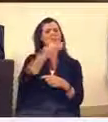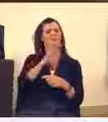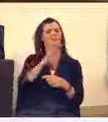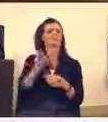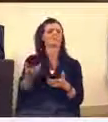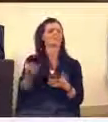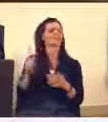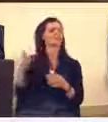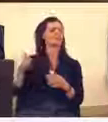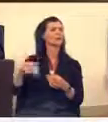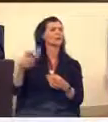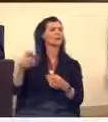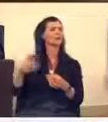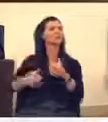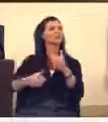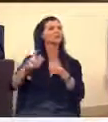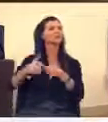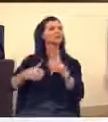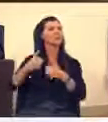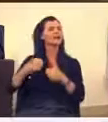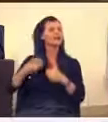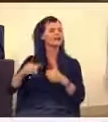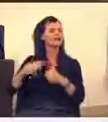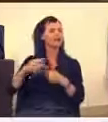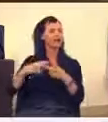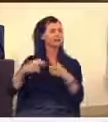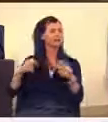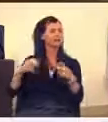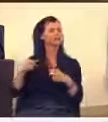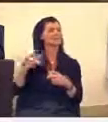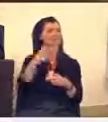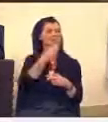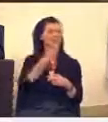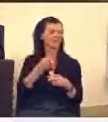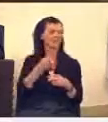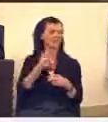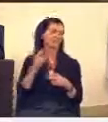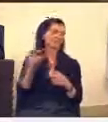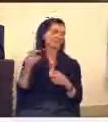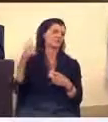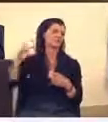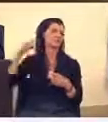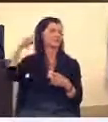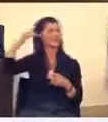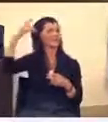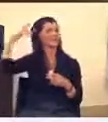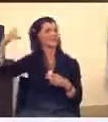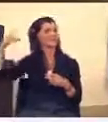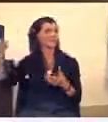מהעיר. ואני חושב שזה מאוד מאוד לגיטימי, וזה מאוד יפה, וזה מאוד אידיאולוגי ומאוד מוסרי. אז עכשיו נעמה.